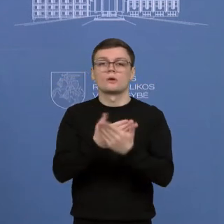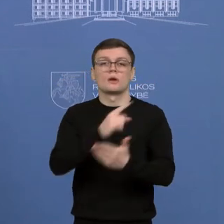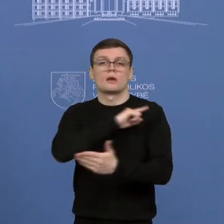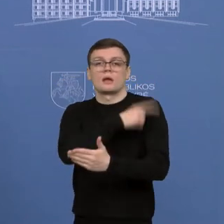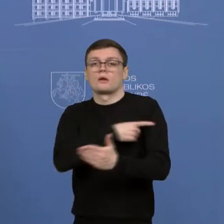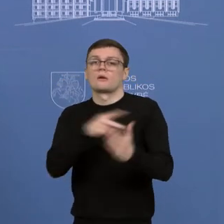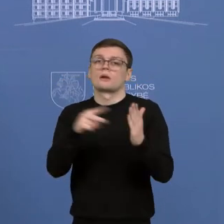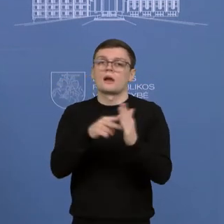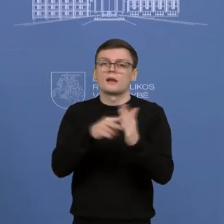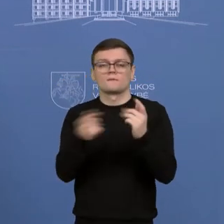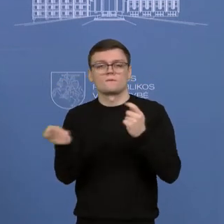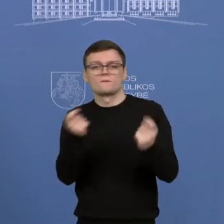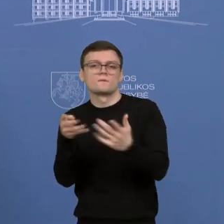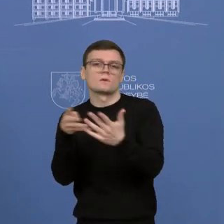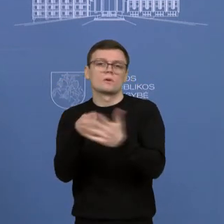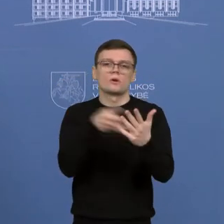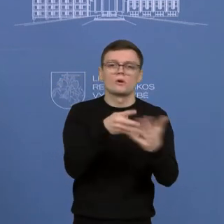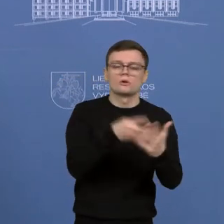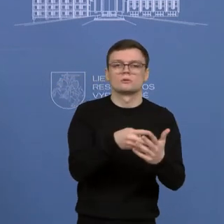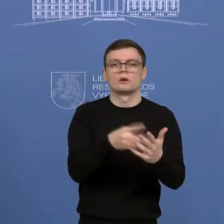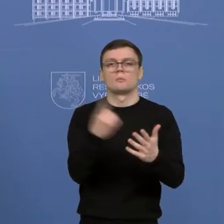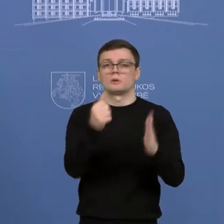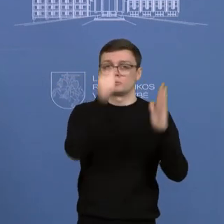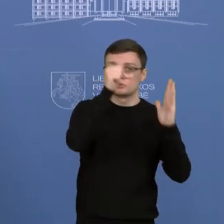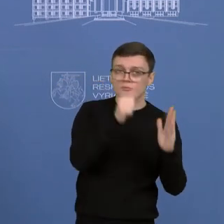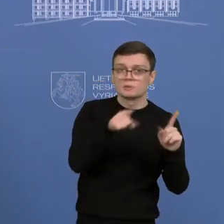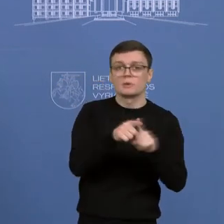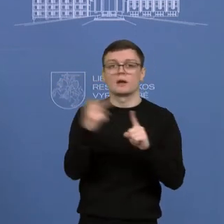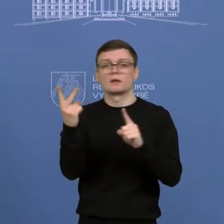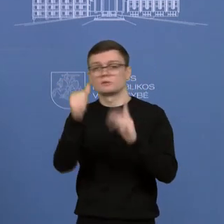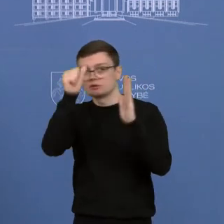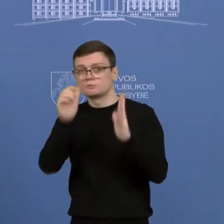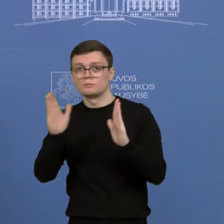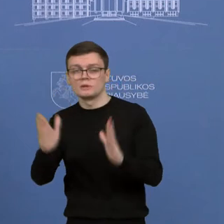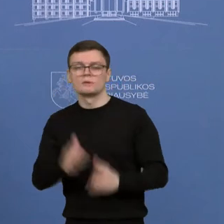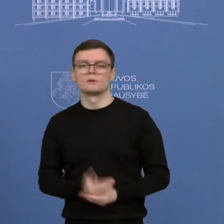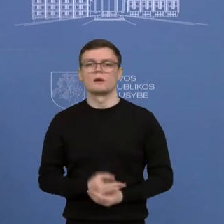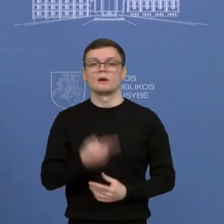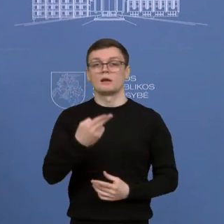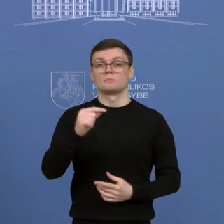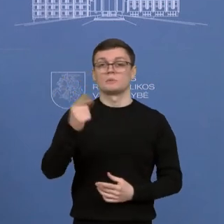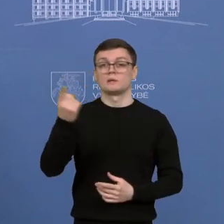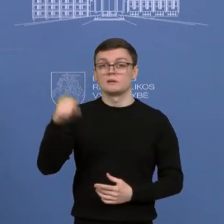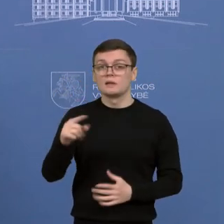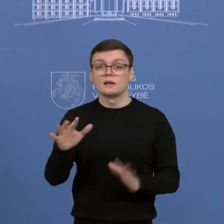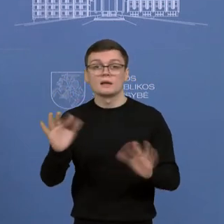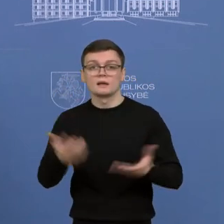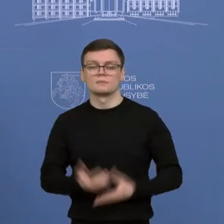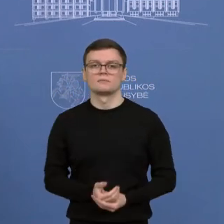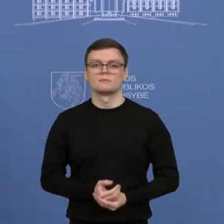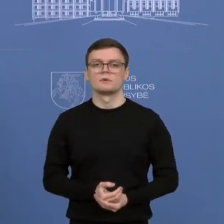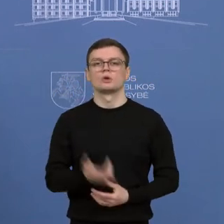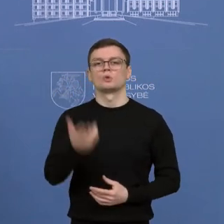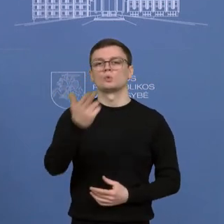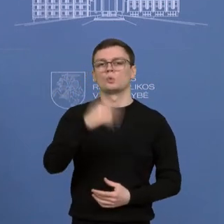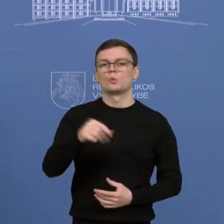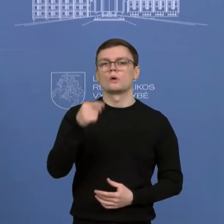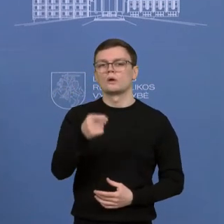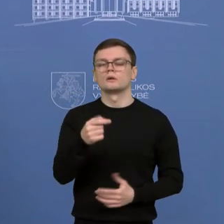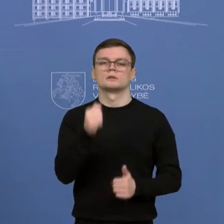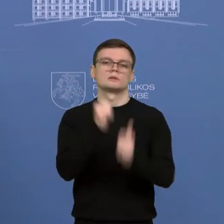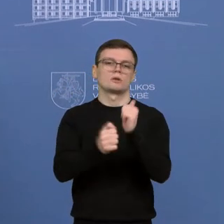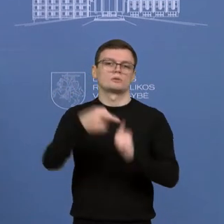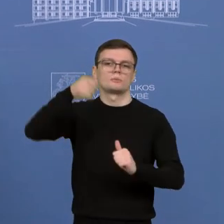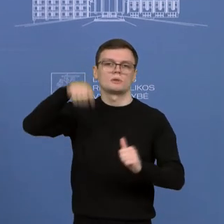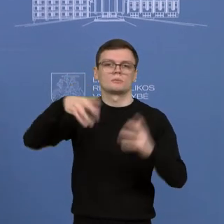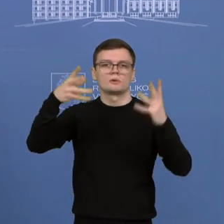antram pusmečiui. Taip pat NPD būtų taikomas atbulinė data, tai yra nuo sausio 1 dienos, todėl priemonių